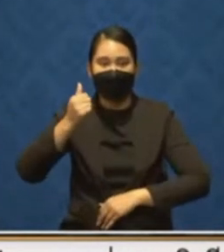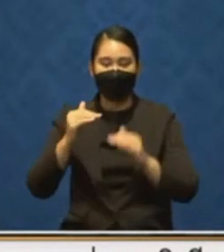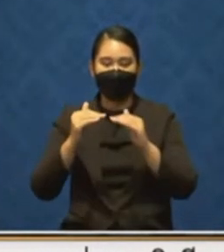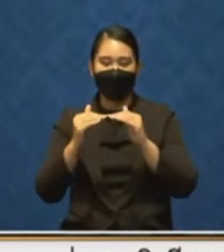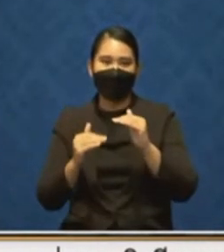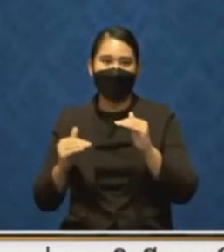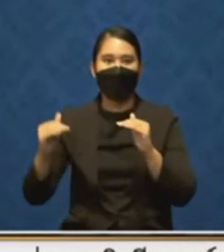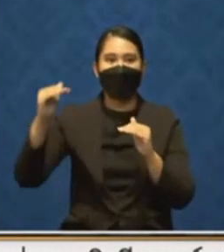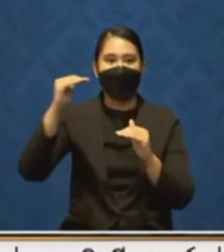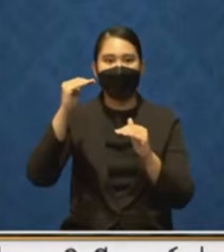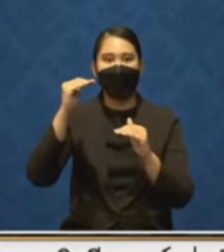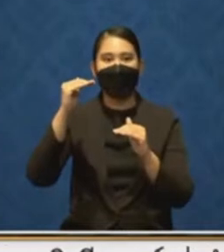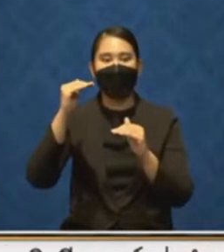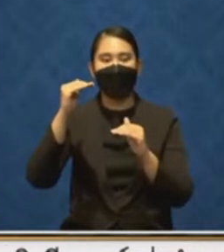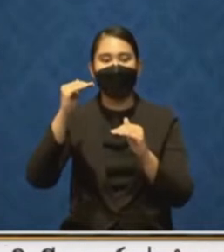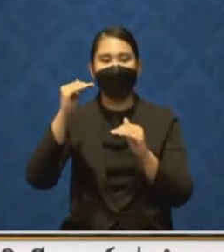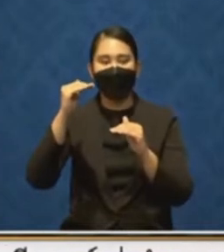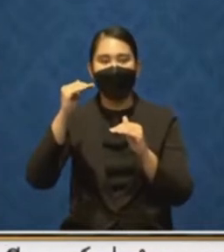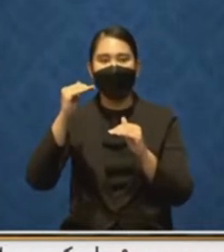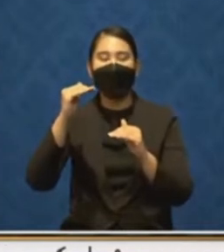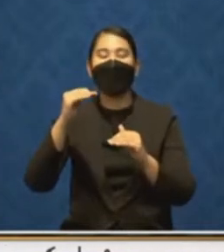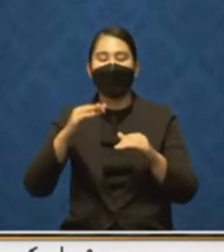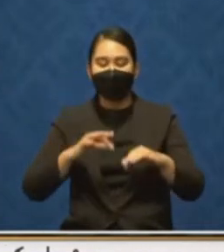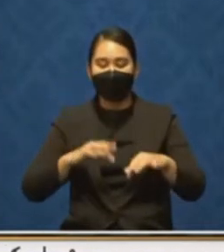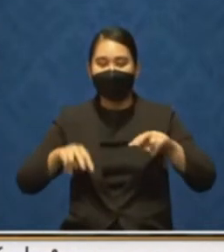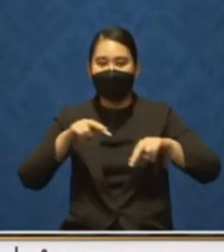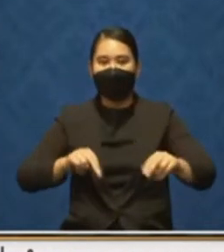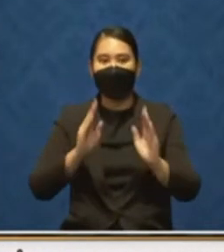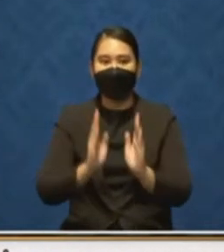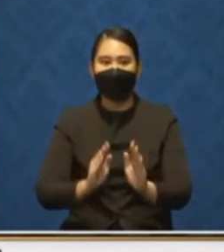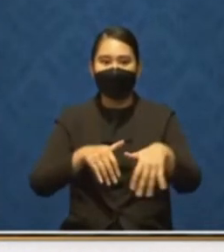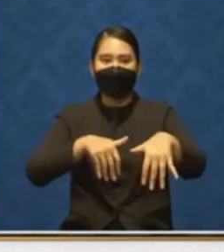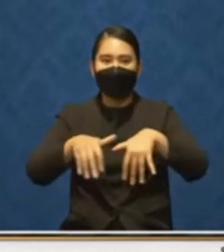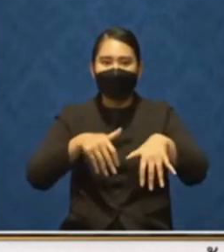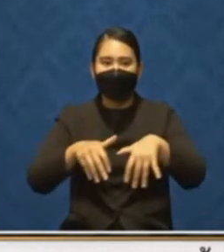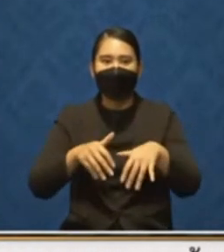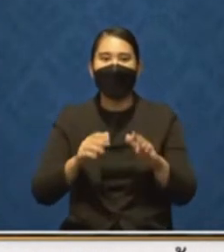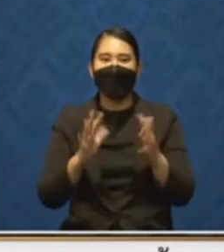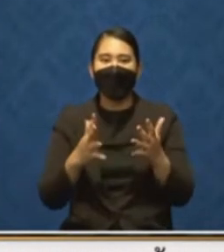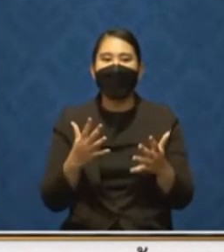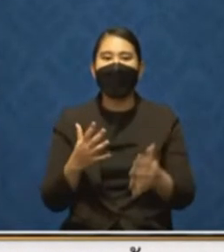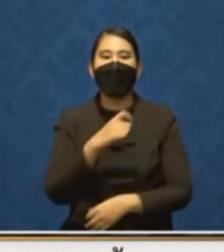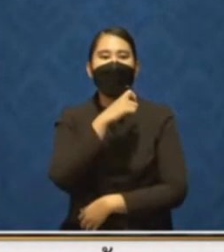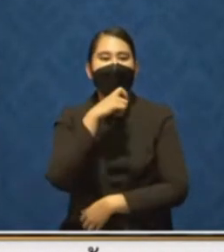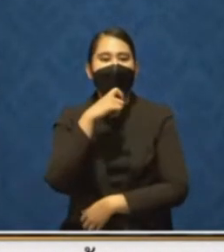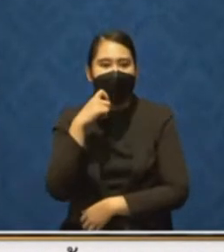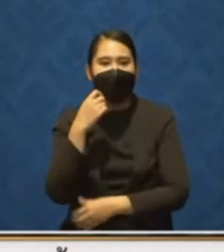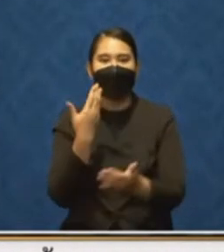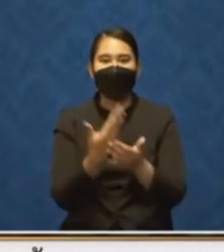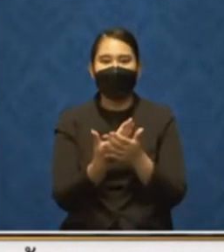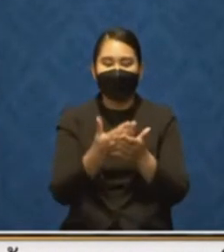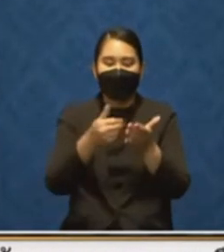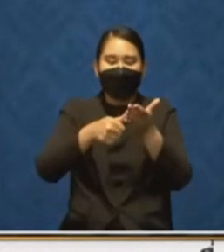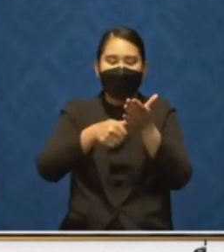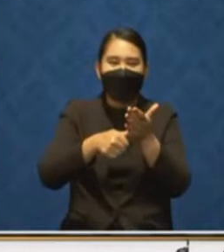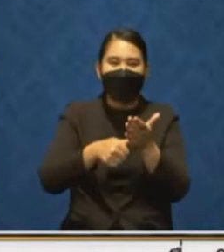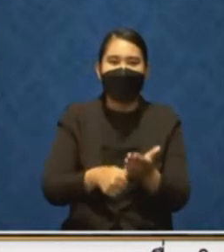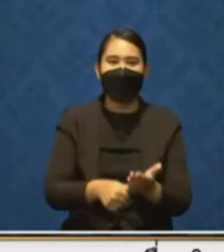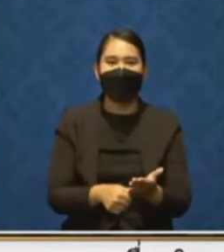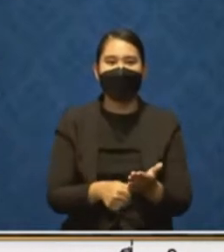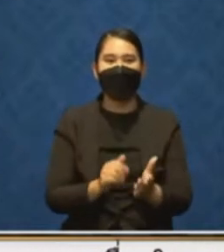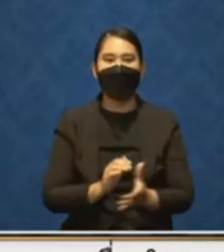ทุกข์สุขของประชาชนทำให้ประชาชนอดอยากยากจนเป็นหนี้สินล้นพ้นตัว